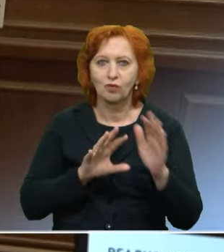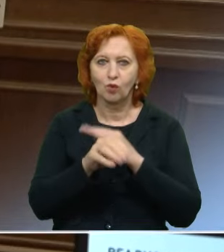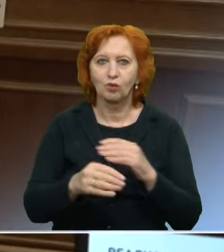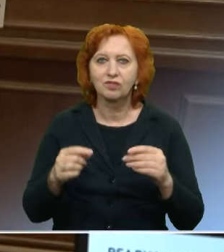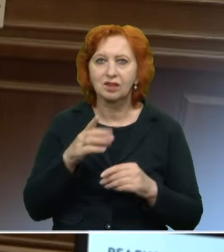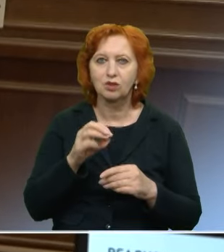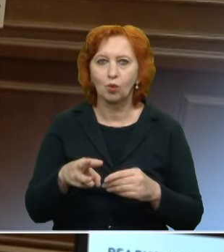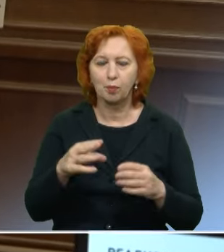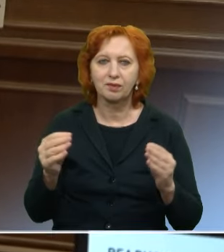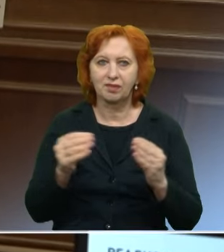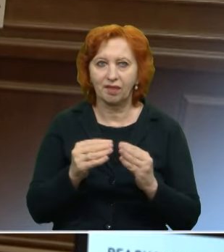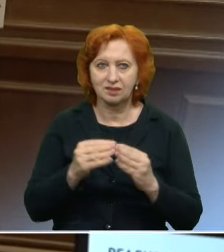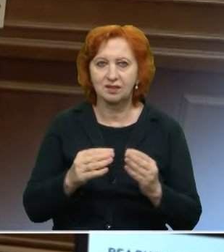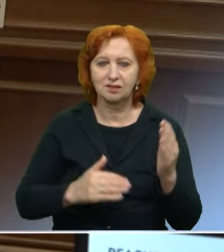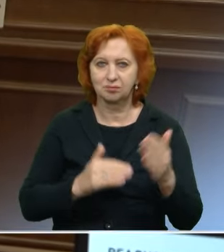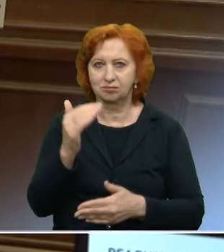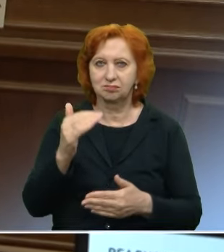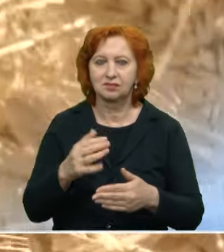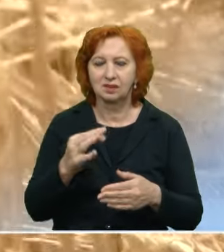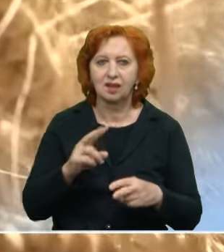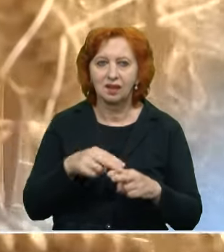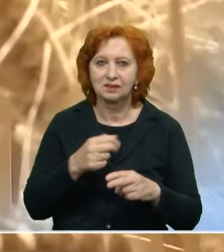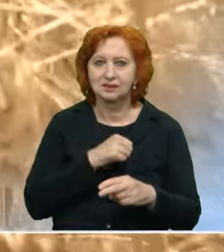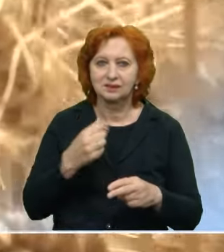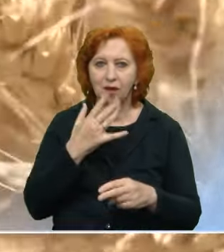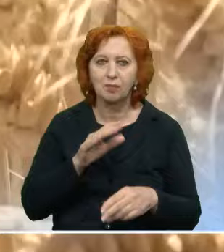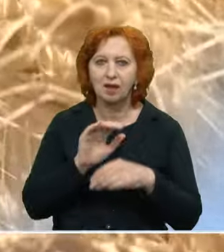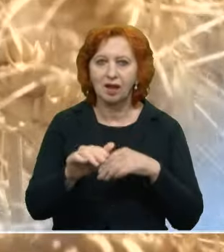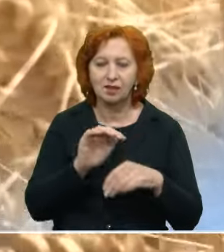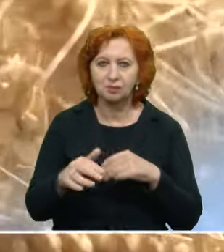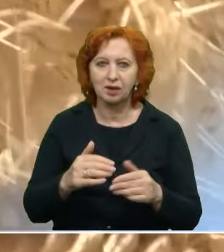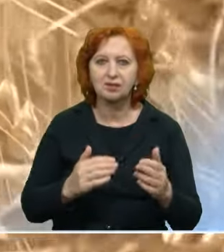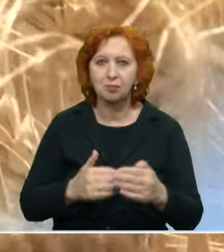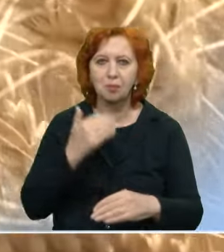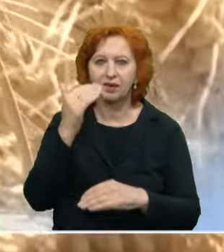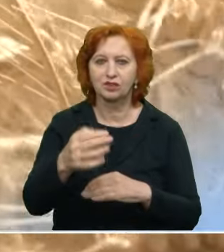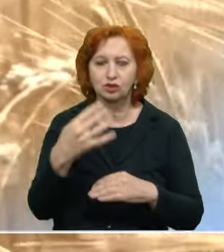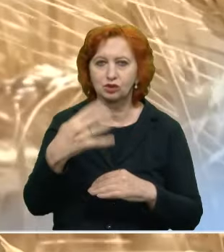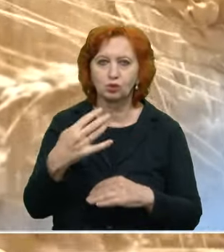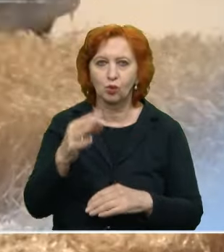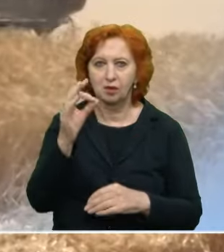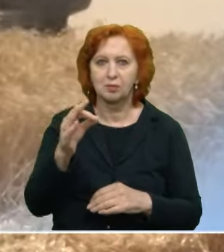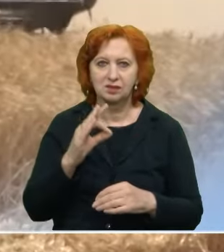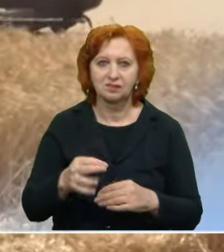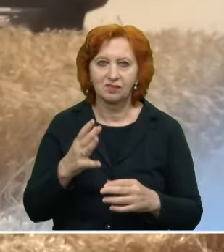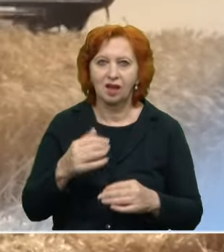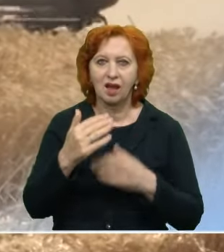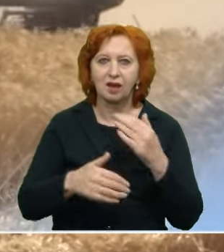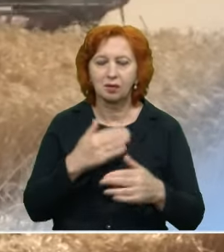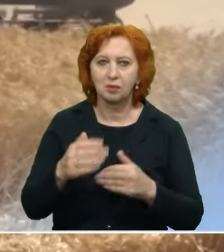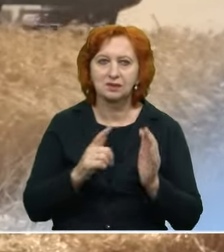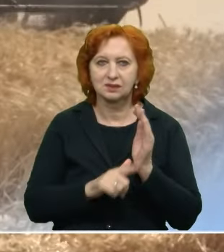топ-10 крупнейших российских экспортеров. Так, экспорт пшеницы превышает 40%, а комбайнов –